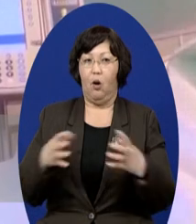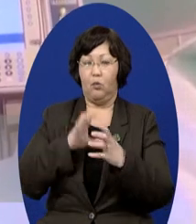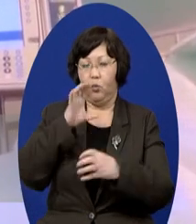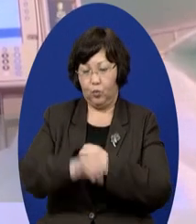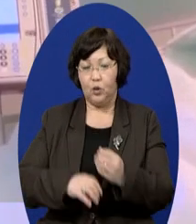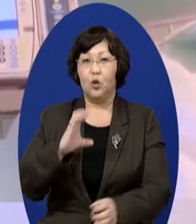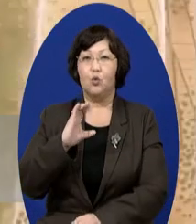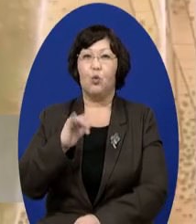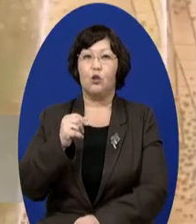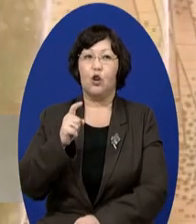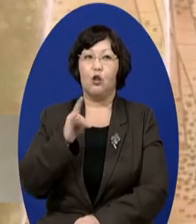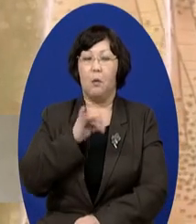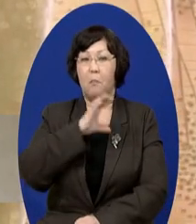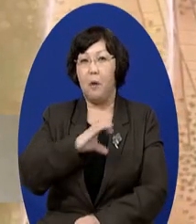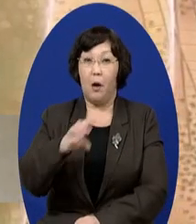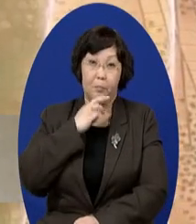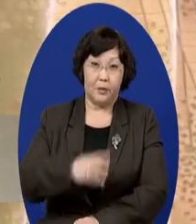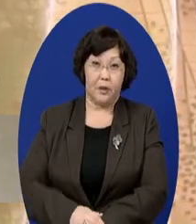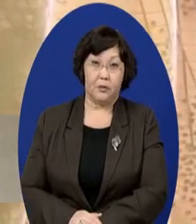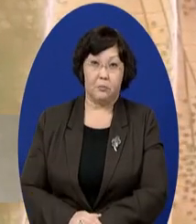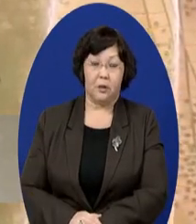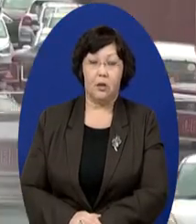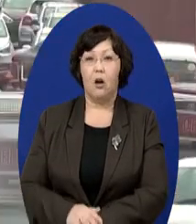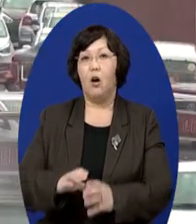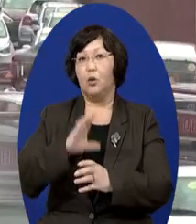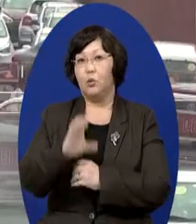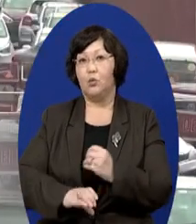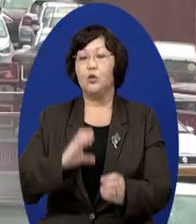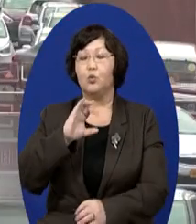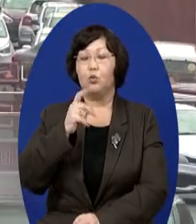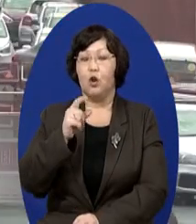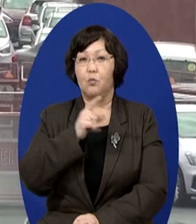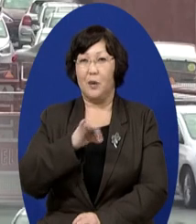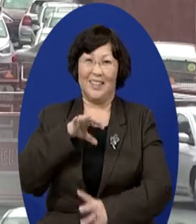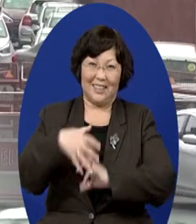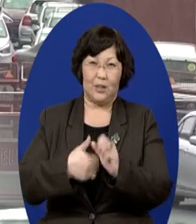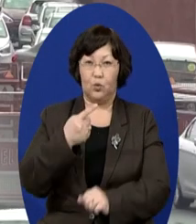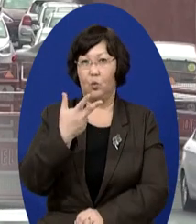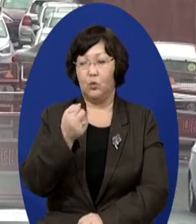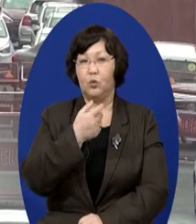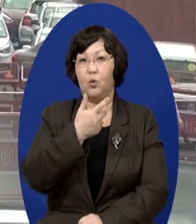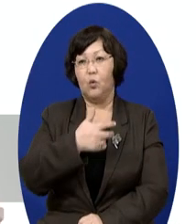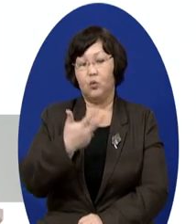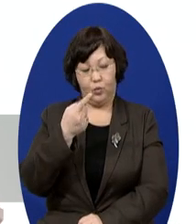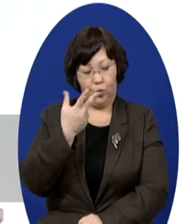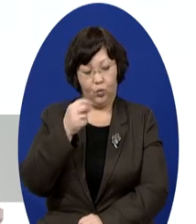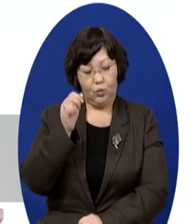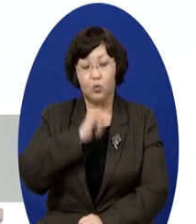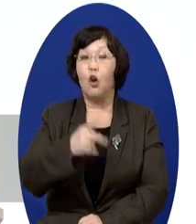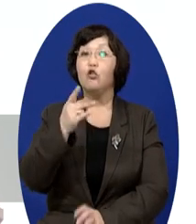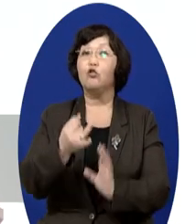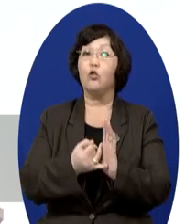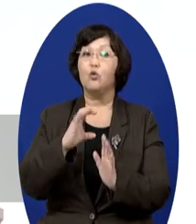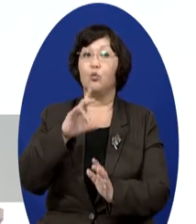совилогчдын холбооноос мэдээлж байна. Олон улсын совилогчдын холбоо нь дэлхийд даяар 130 улсын 27 сая совилогчийг төлөөлдөг